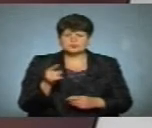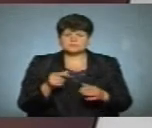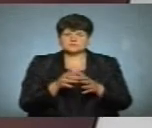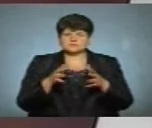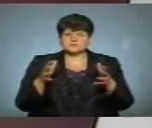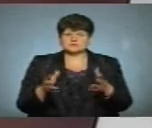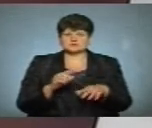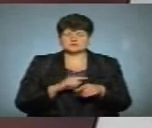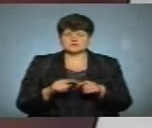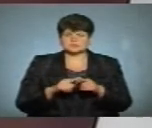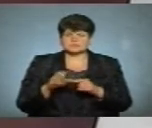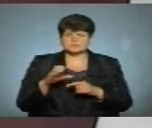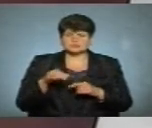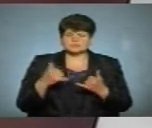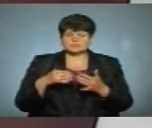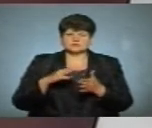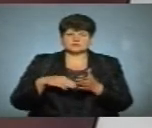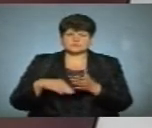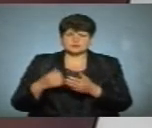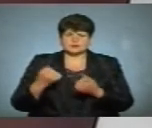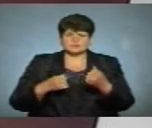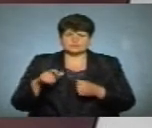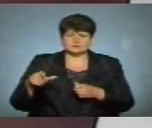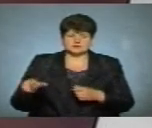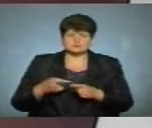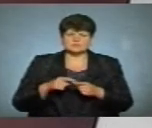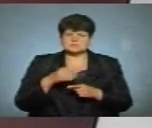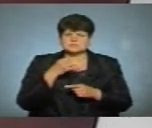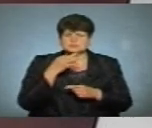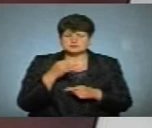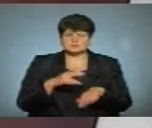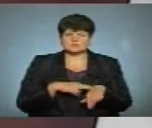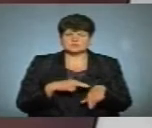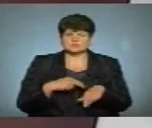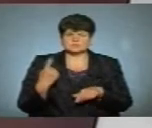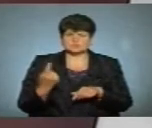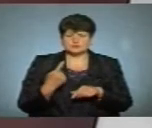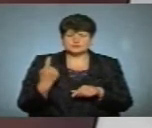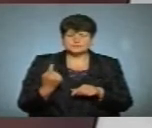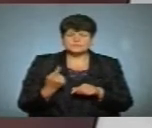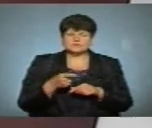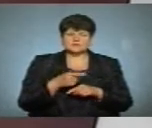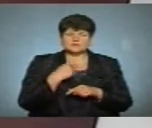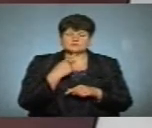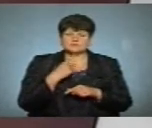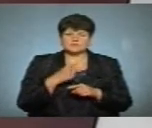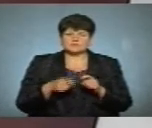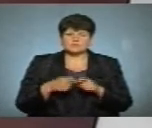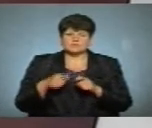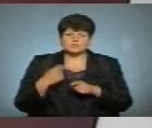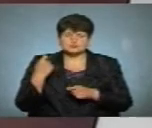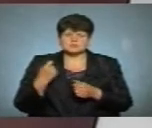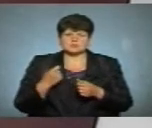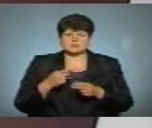перевищення швидкості сьогодні штрафували водіїв. Про це розповіла речниця патрульної поліції області Катерина Басалига. За її словами, порушення